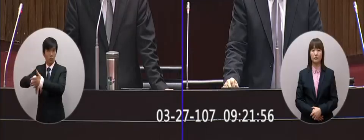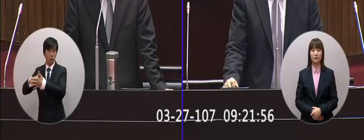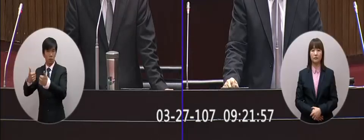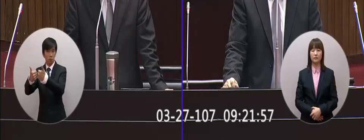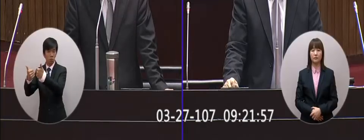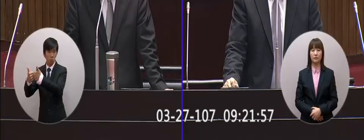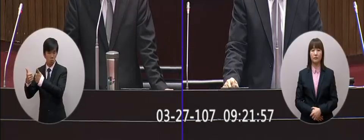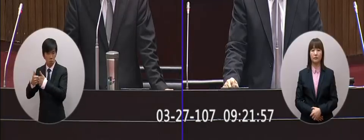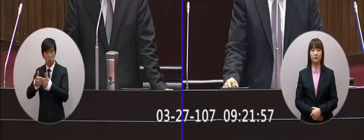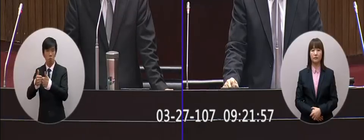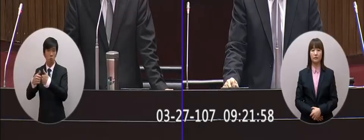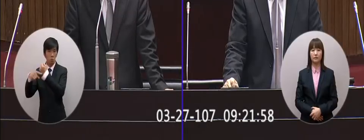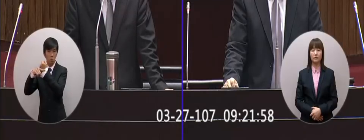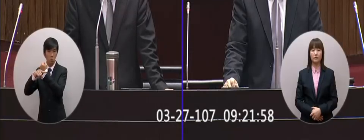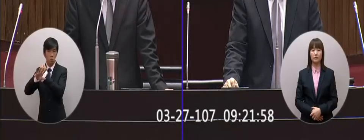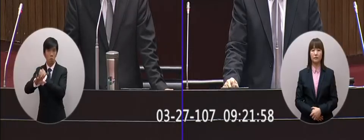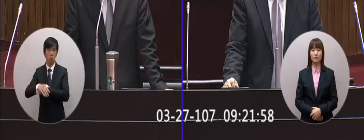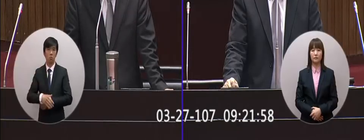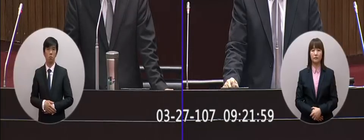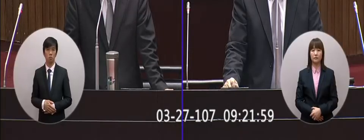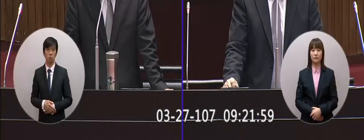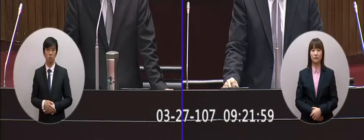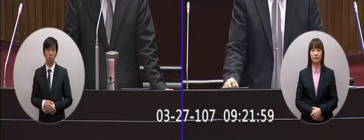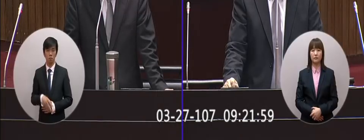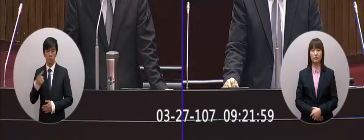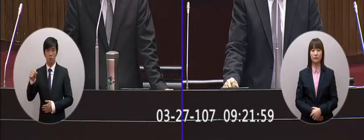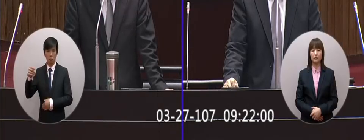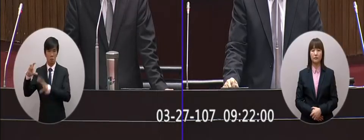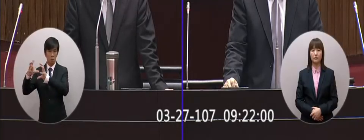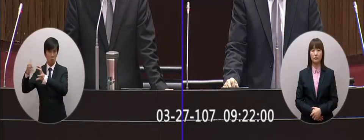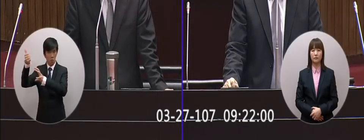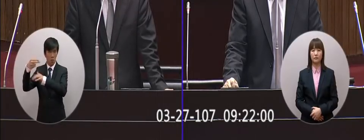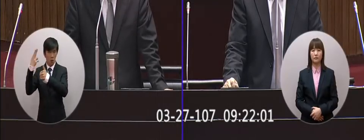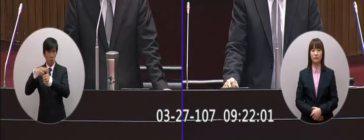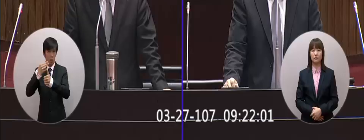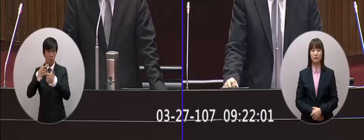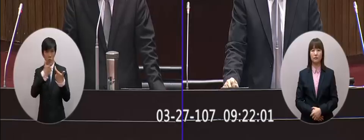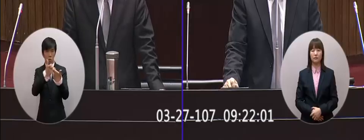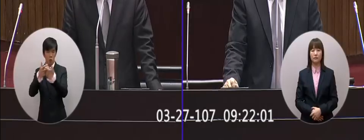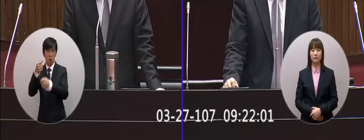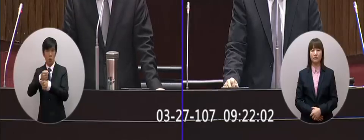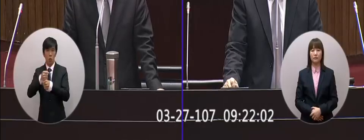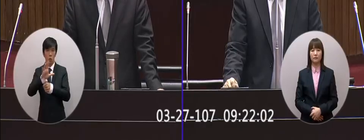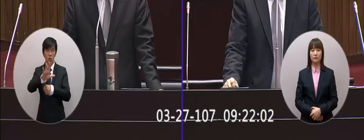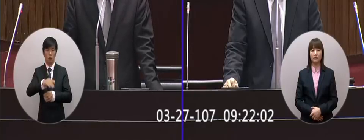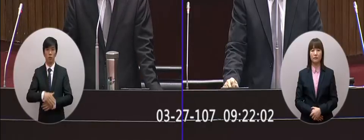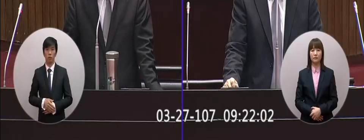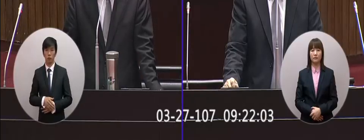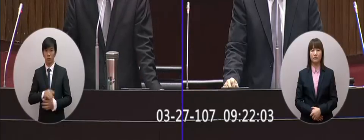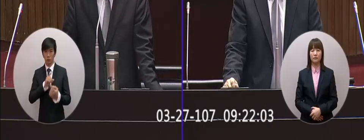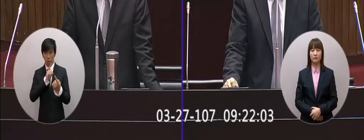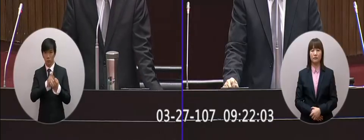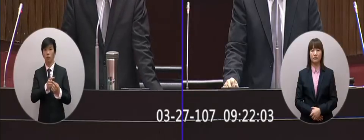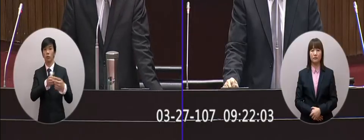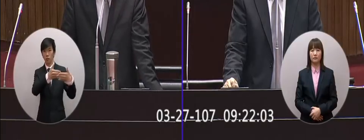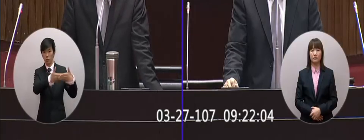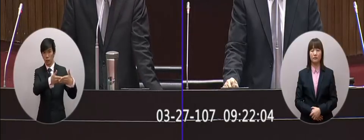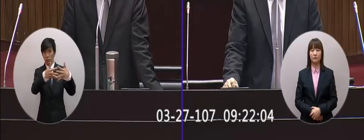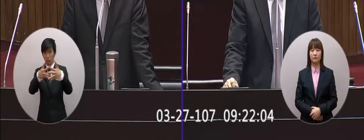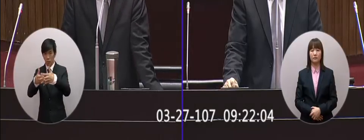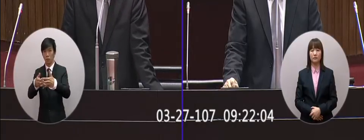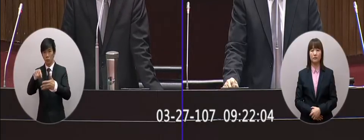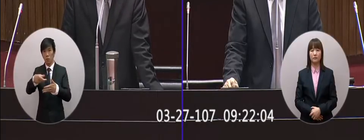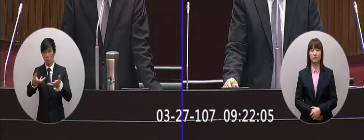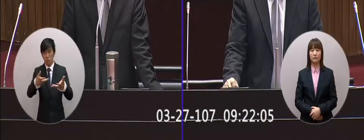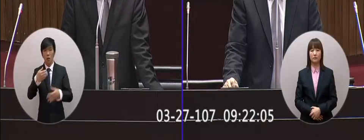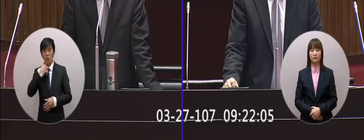相关的这个会议并且也已经做出了指示台湾在因应这一波中美贸易大战的时候，台湾应